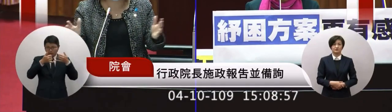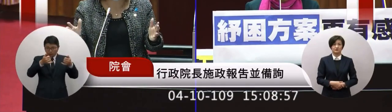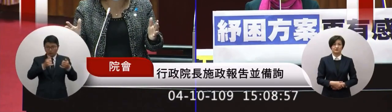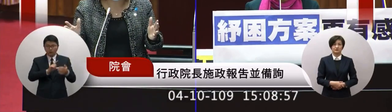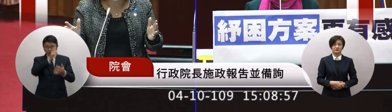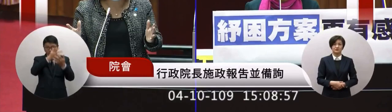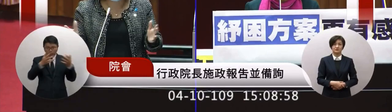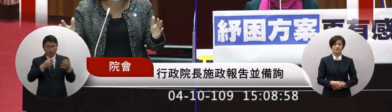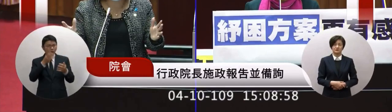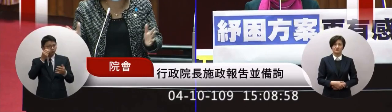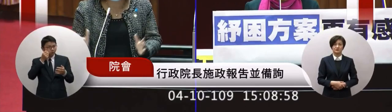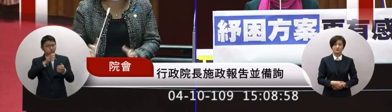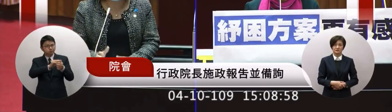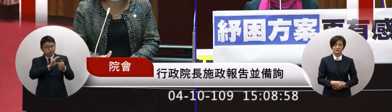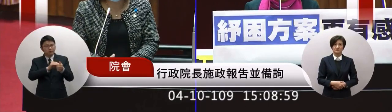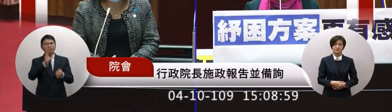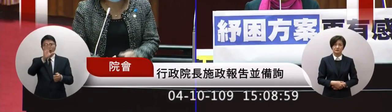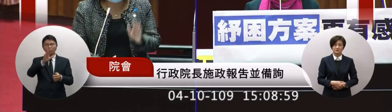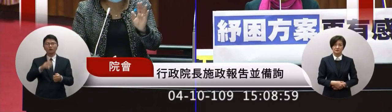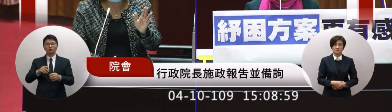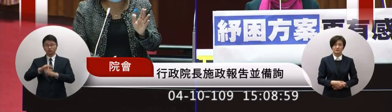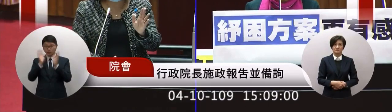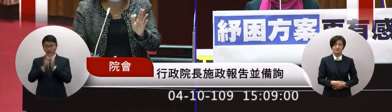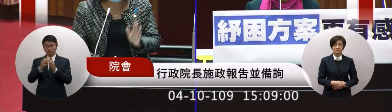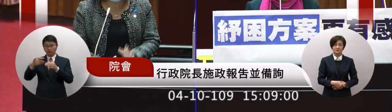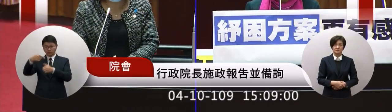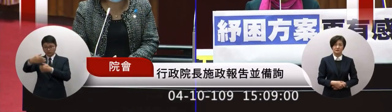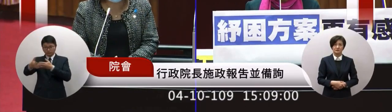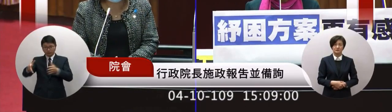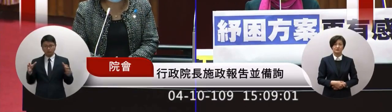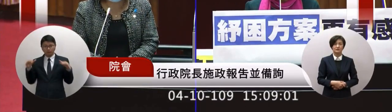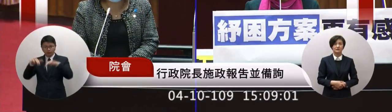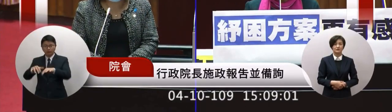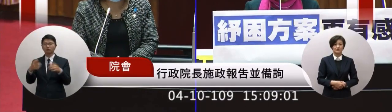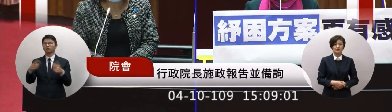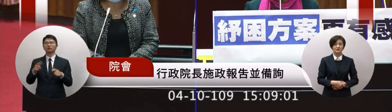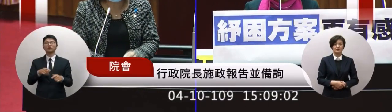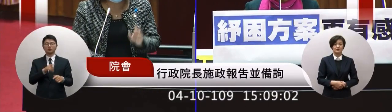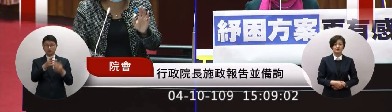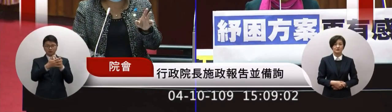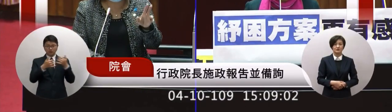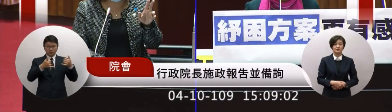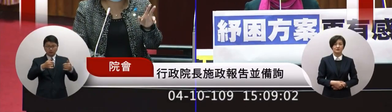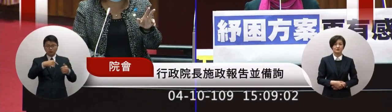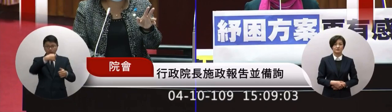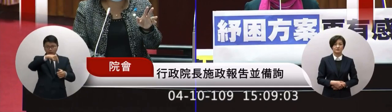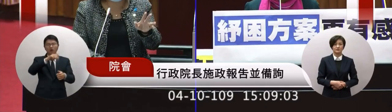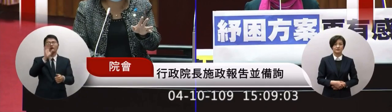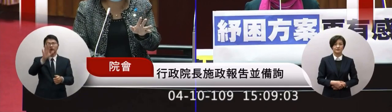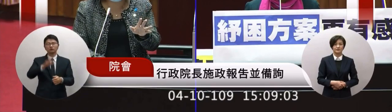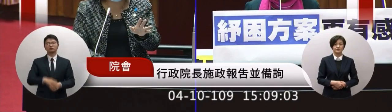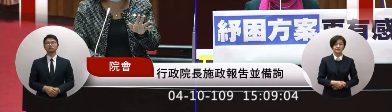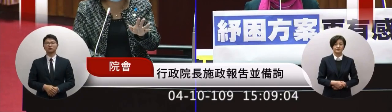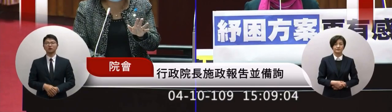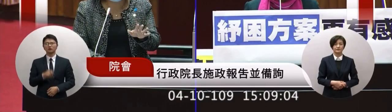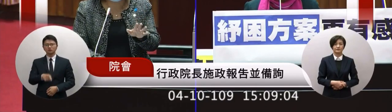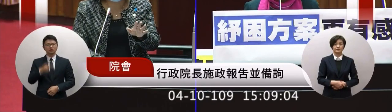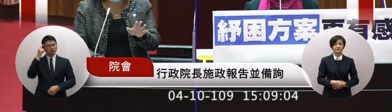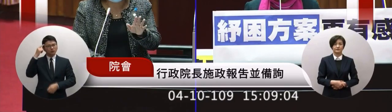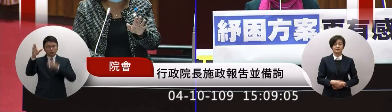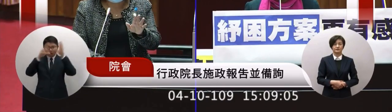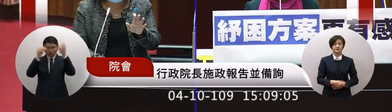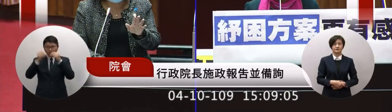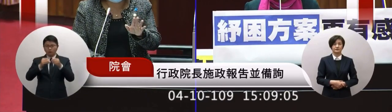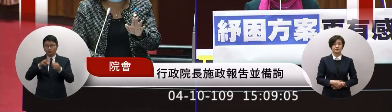一定是要好群聚上课。好，我们有开发线上课程。那一方面是说，因为其实充电再出发，基本上他还是